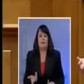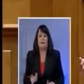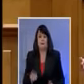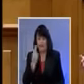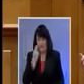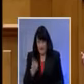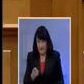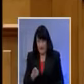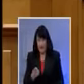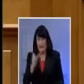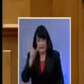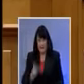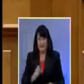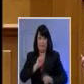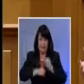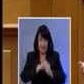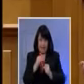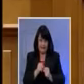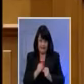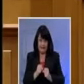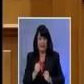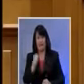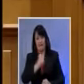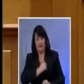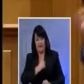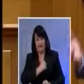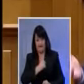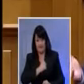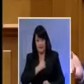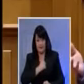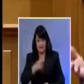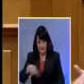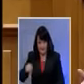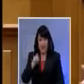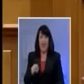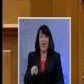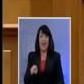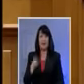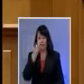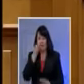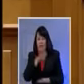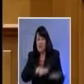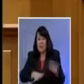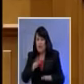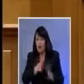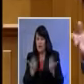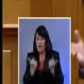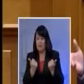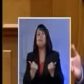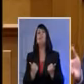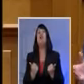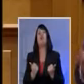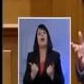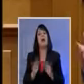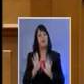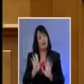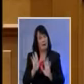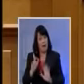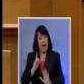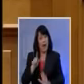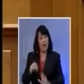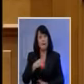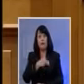Προφανώς και δεν παλεύετε για να πείσετε ότι εσείς δεν είστε διαπλεκόμενοι. Αυτό αφήστε το